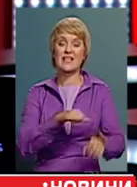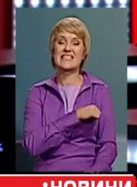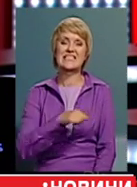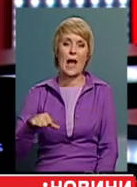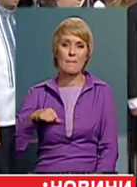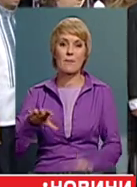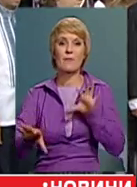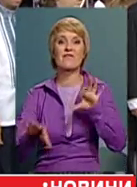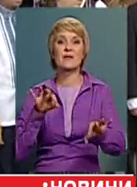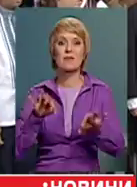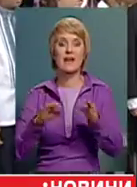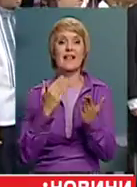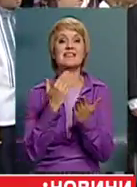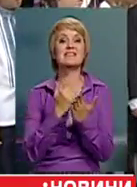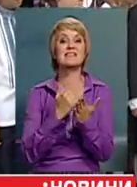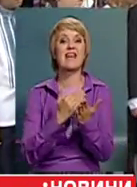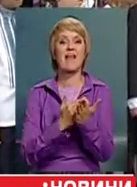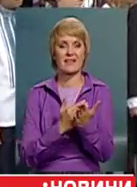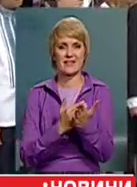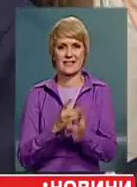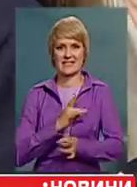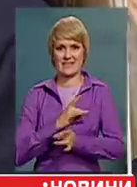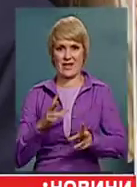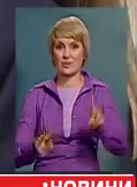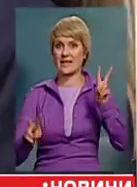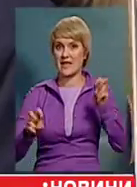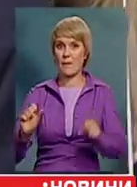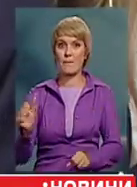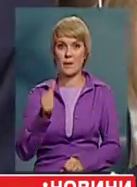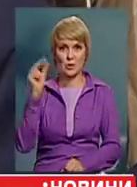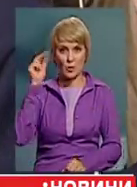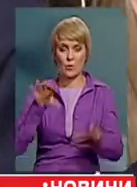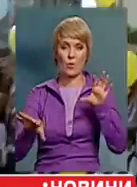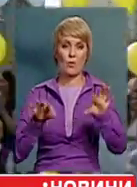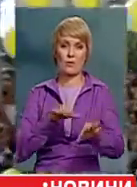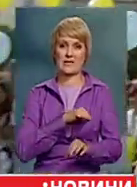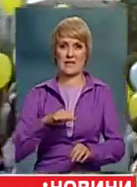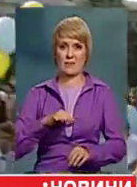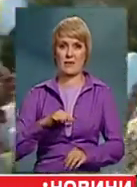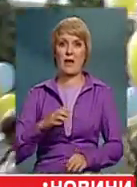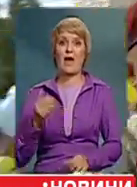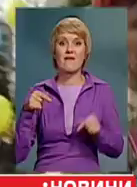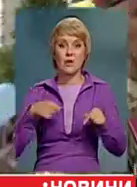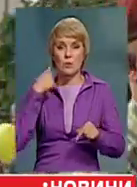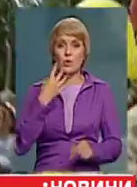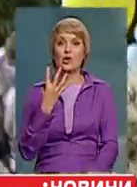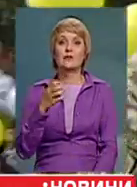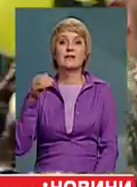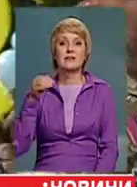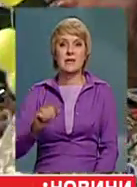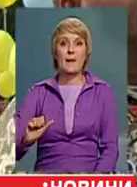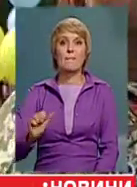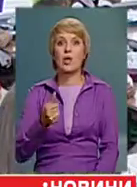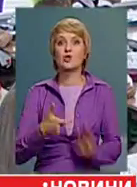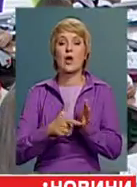сценарій свята. Теми першого уроку теж визначали самі. За парти сіло близько 400 тисяч першокласників. Майже 170